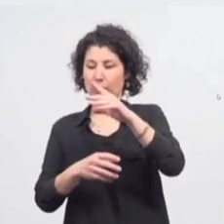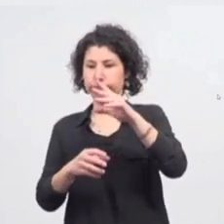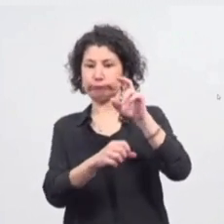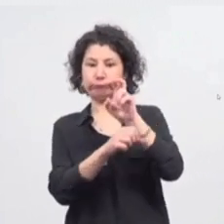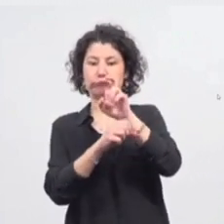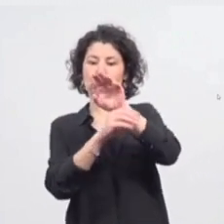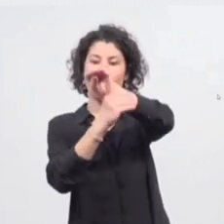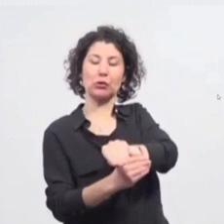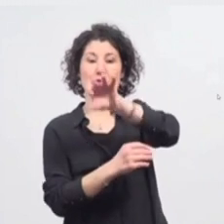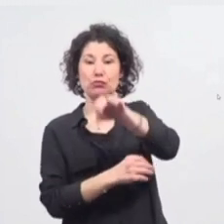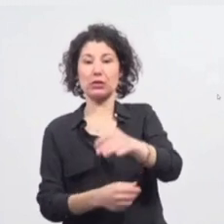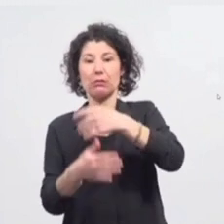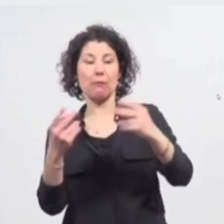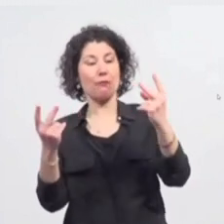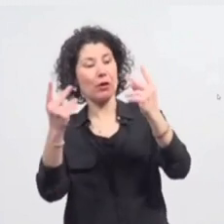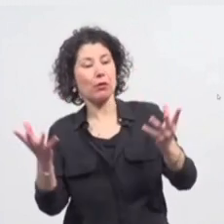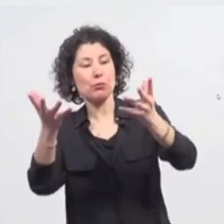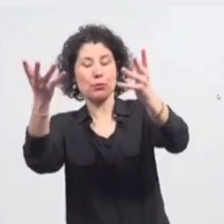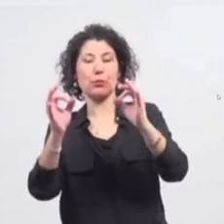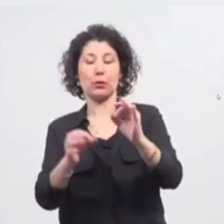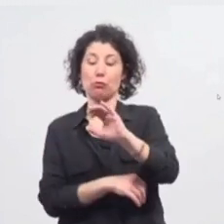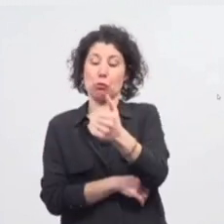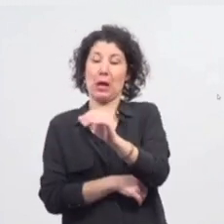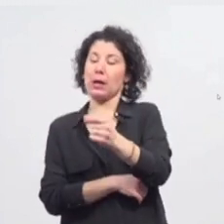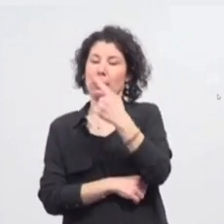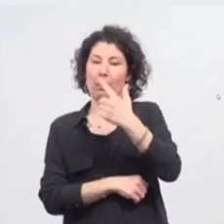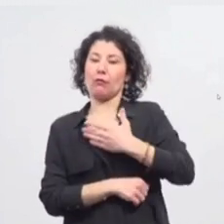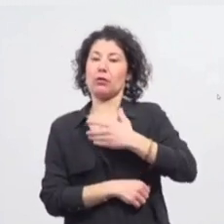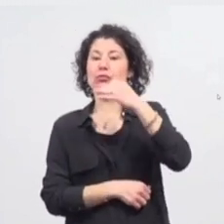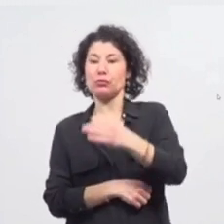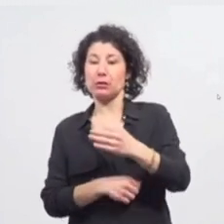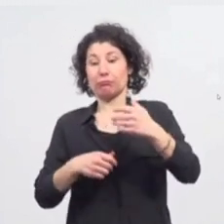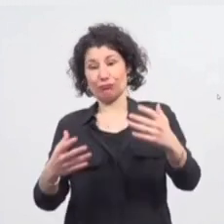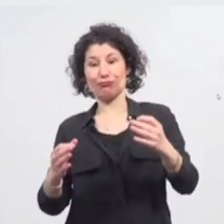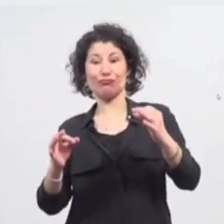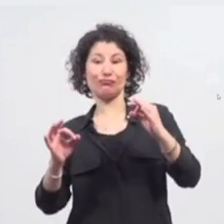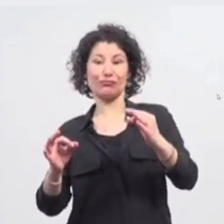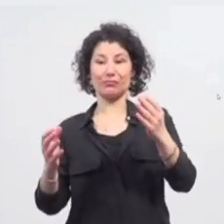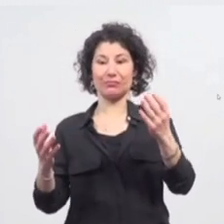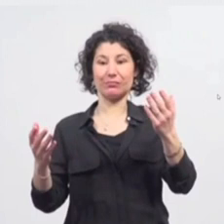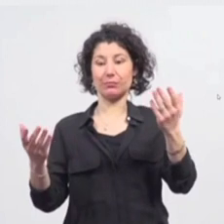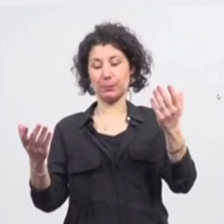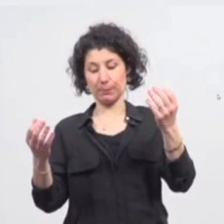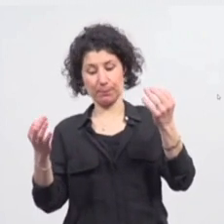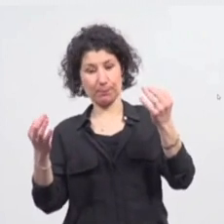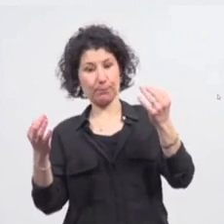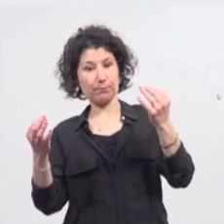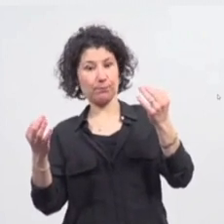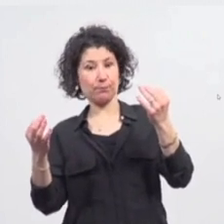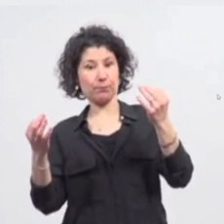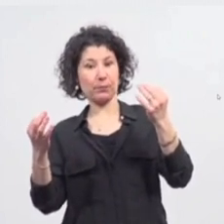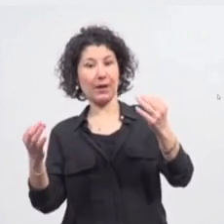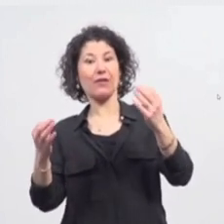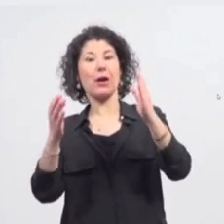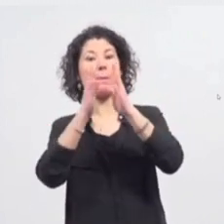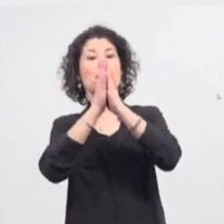sa valorisation. Dans ce cadre, nous avons pu nous réjouir du rôle clé que joue la Bibliothèque